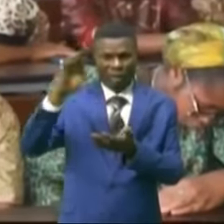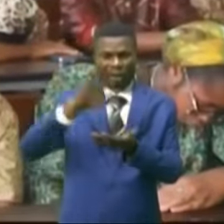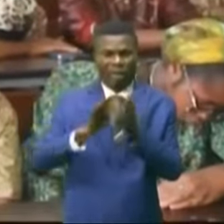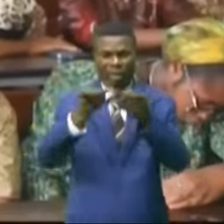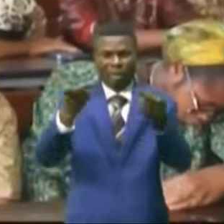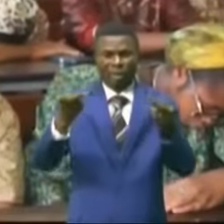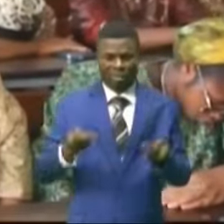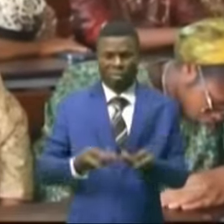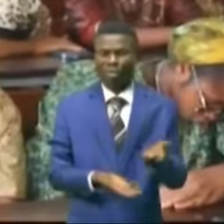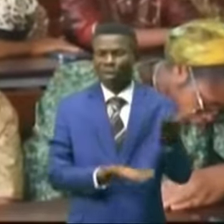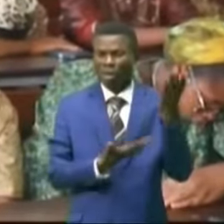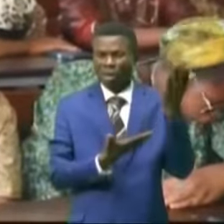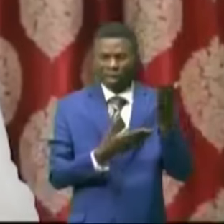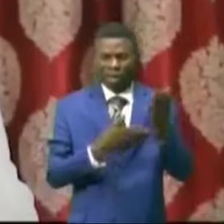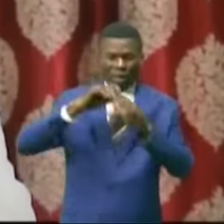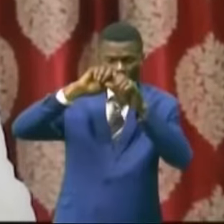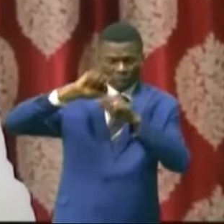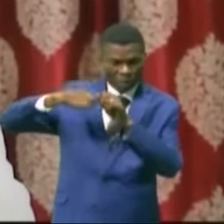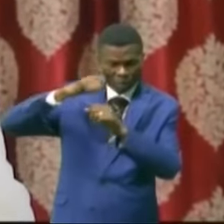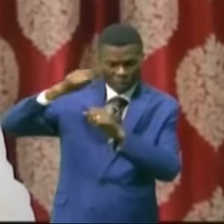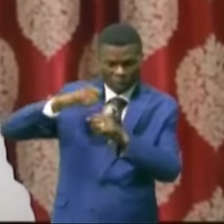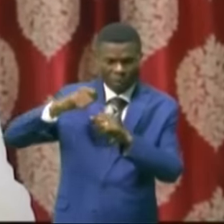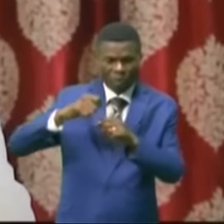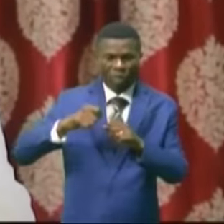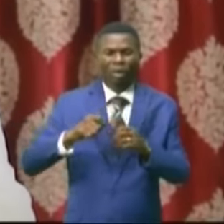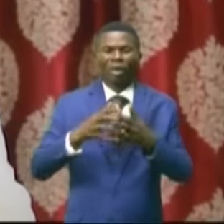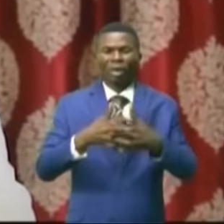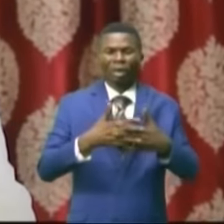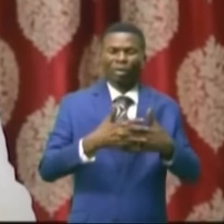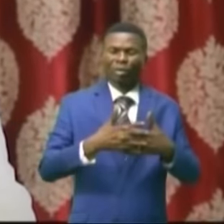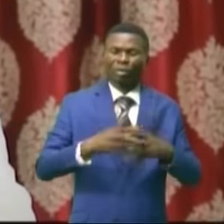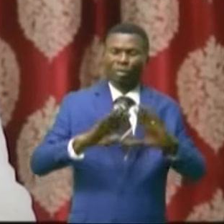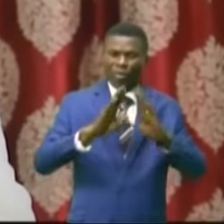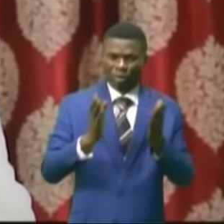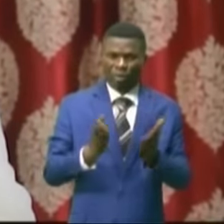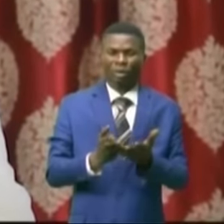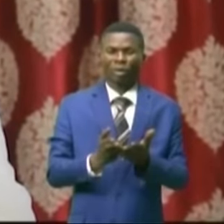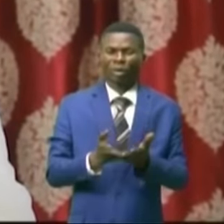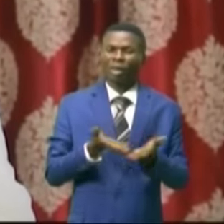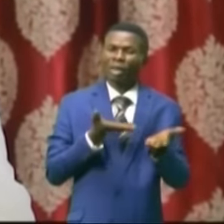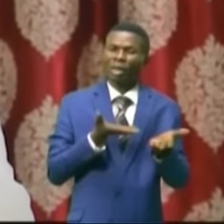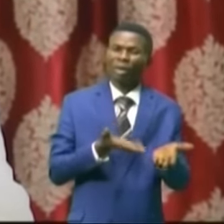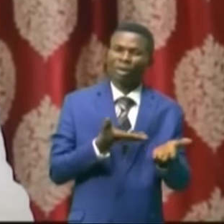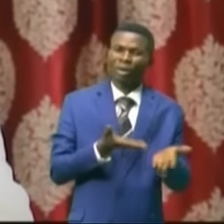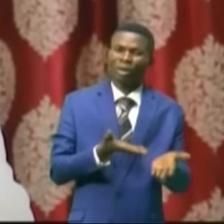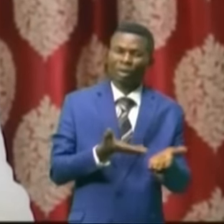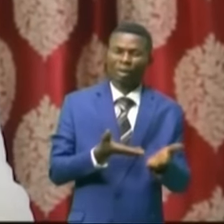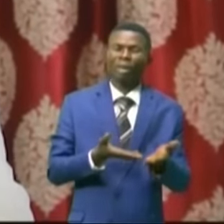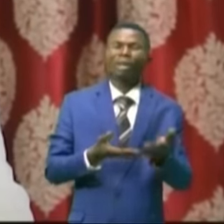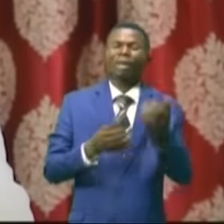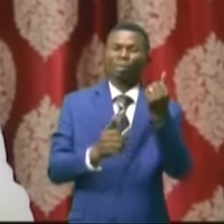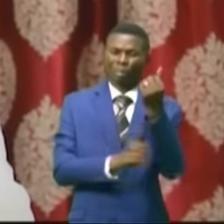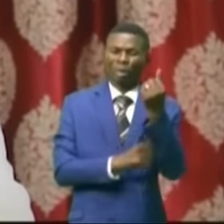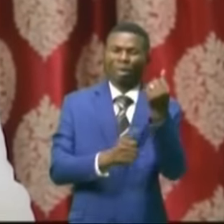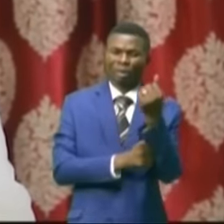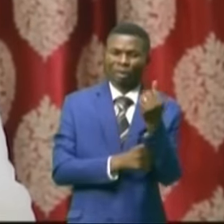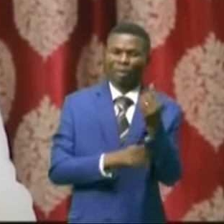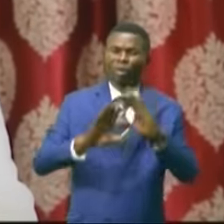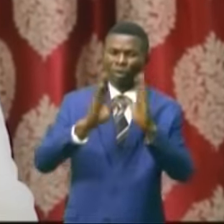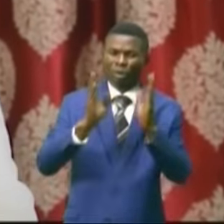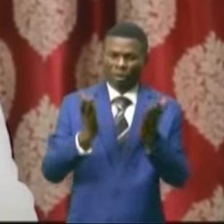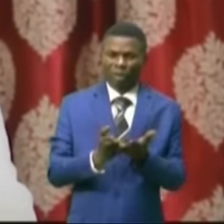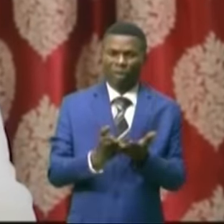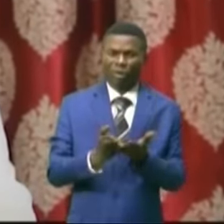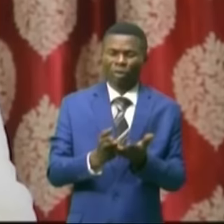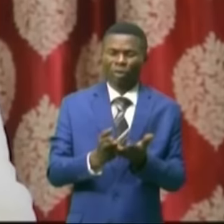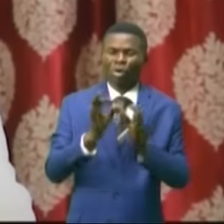sont des laboratoires d'humanisation qui forment les humains épris des grandes